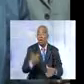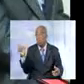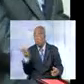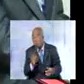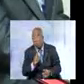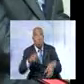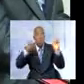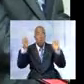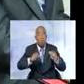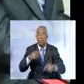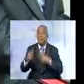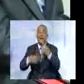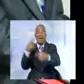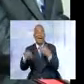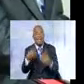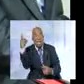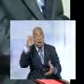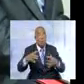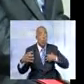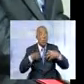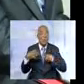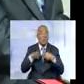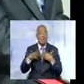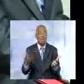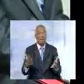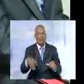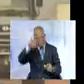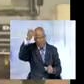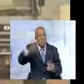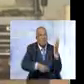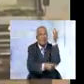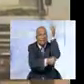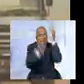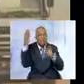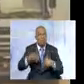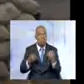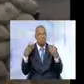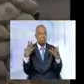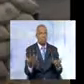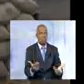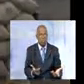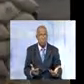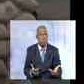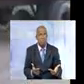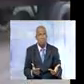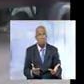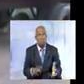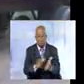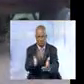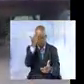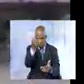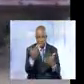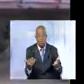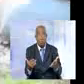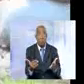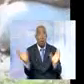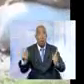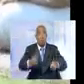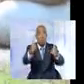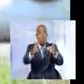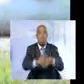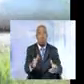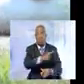nécessaire en matière de réglementation en vigueur dans la filière café-cacao, de sorte à mieux appliquer le dispositif répressif